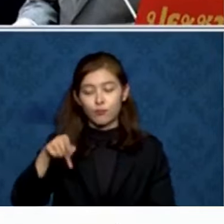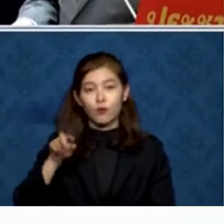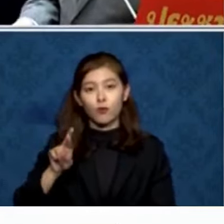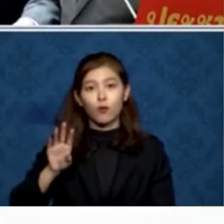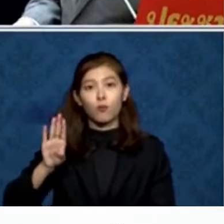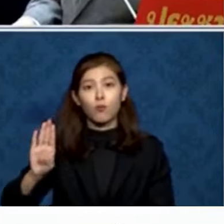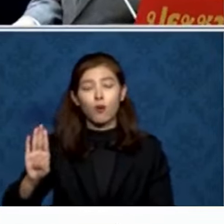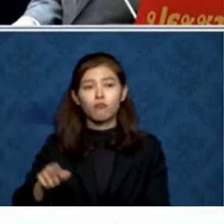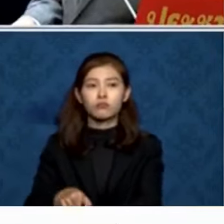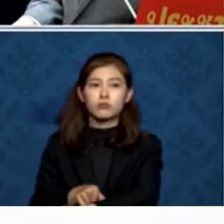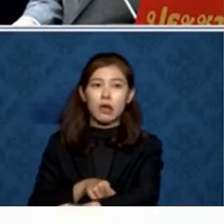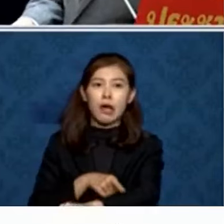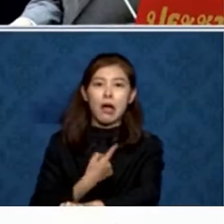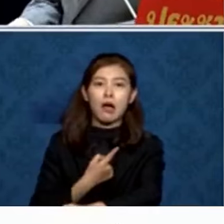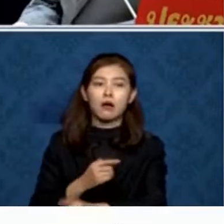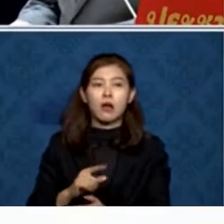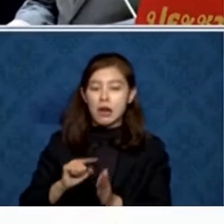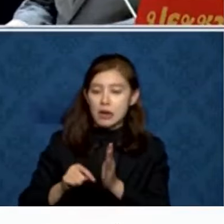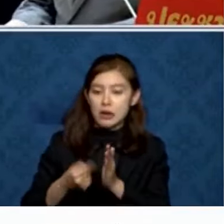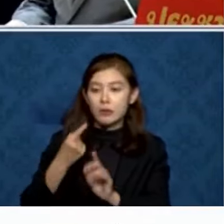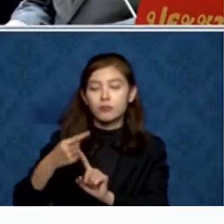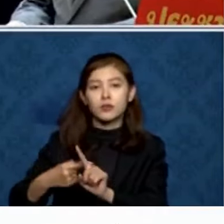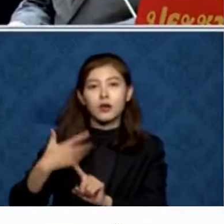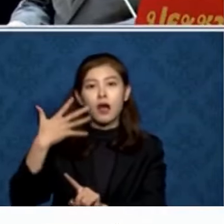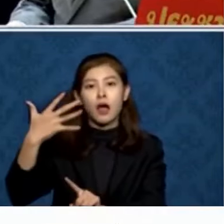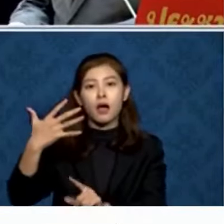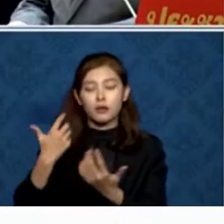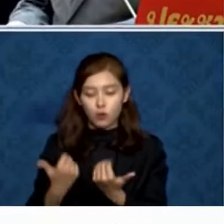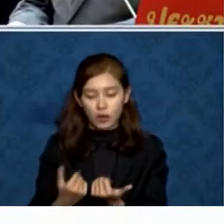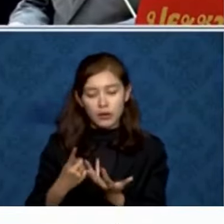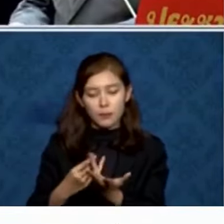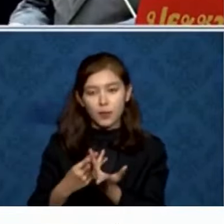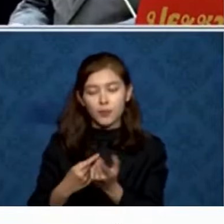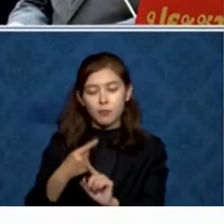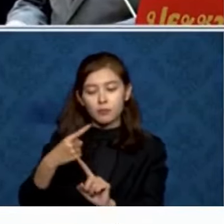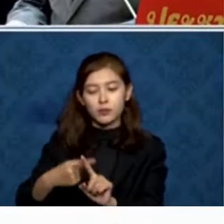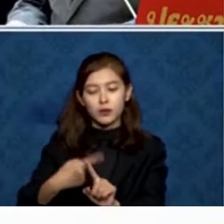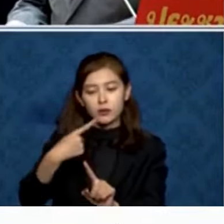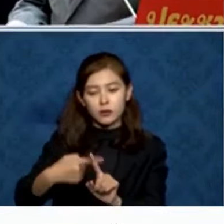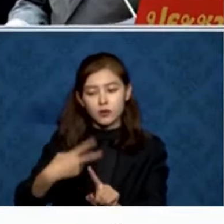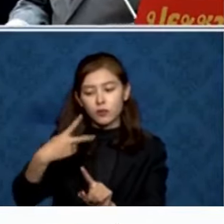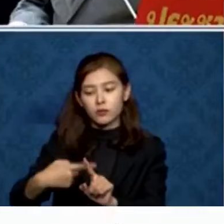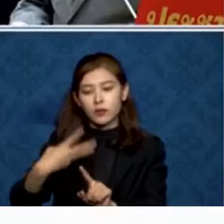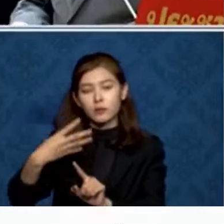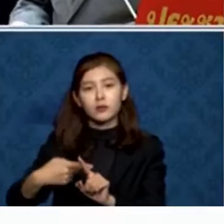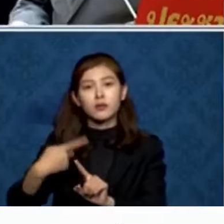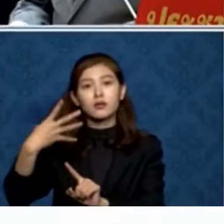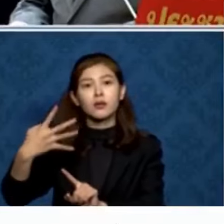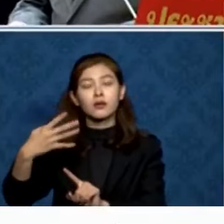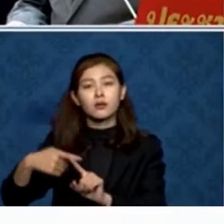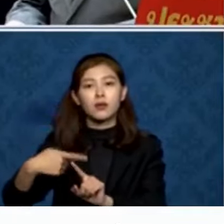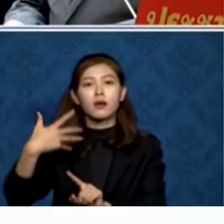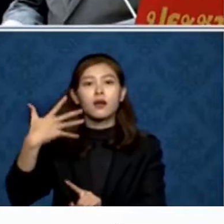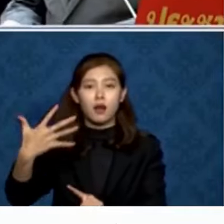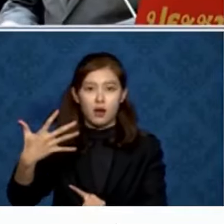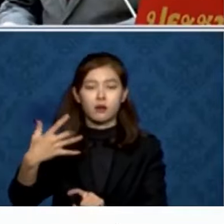เอาประมาณเดือนพฤษภาคมอีก 4เดือนกว่าๆข้างหน้าเพราะฉะนั้นตรงนี้เลย